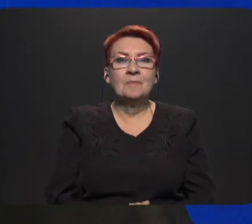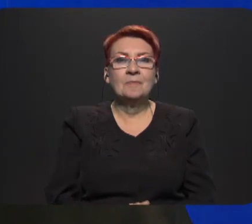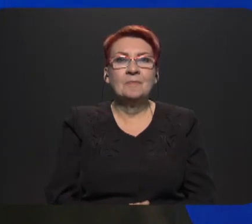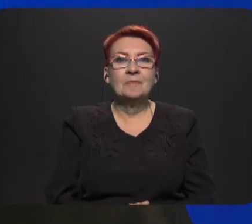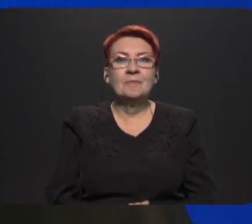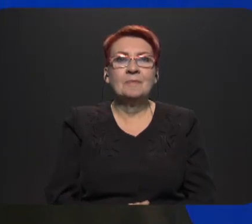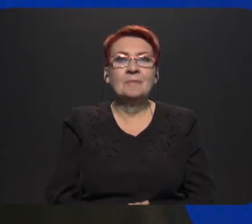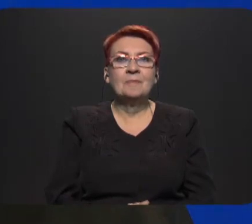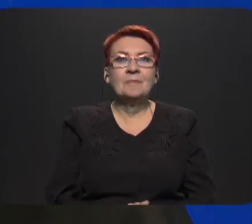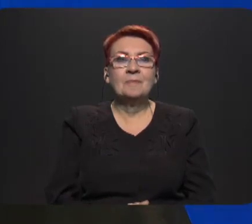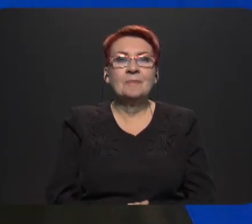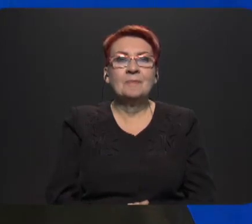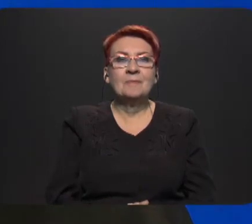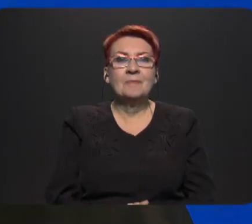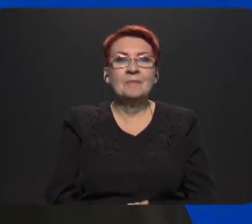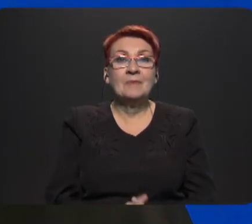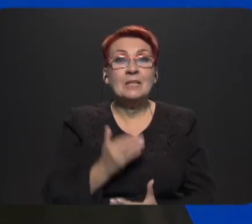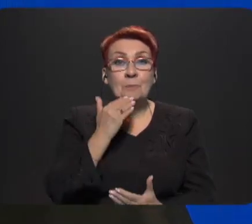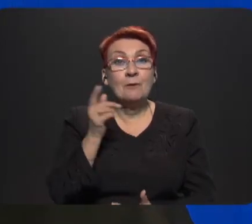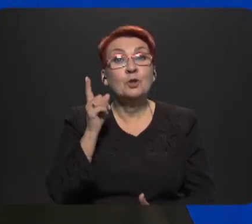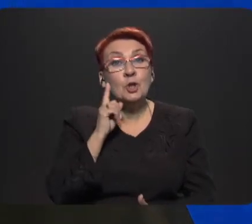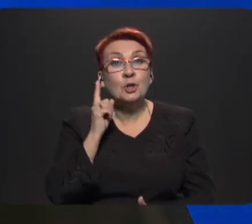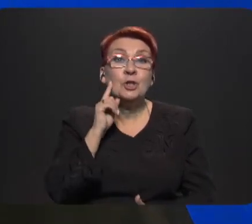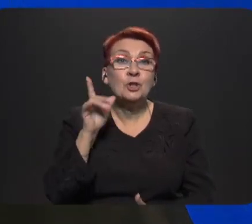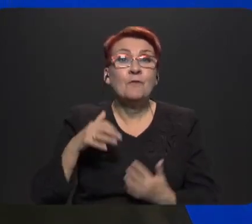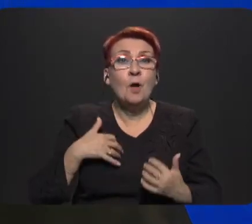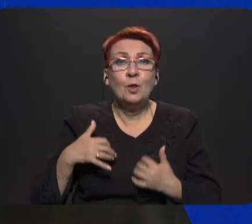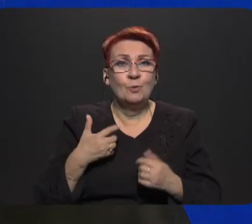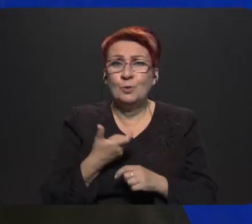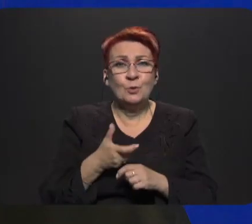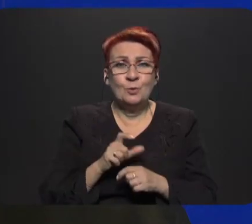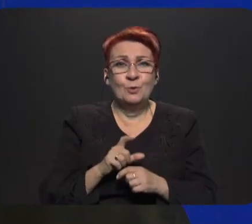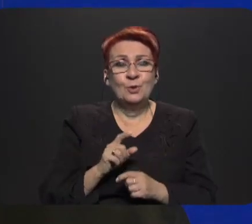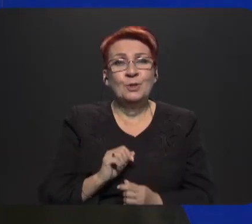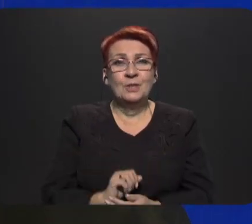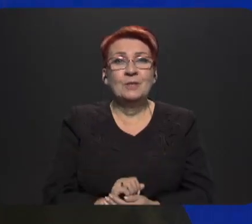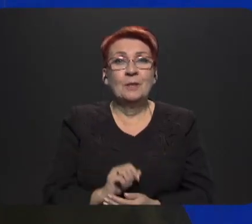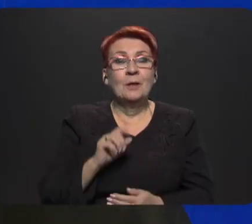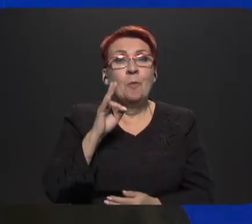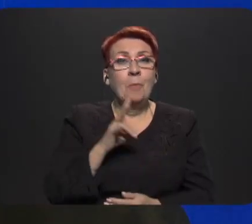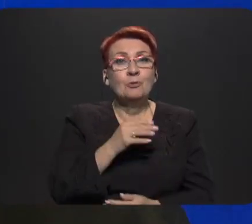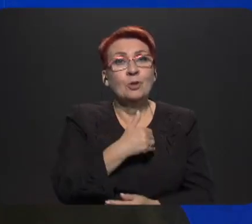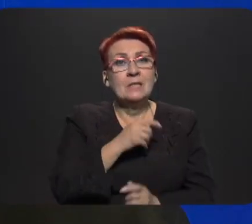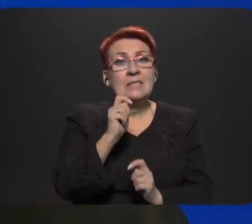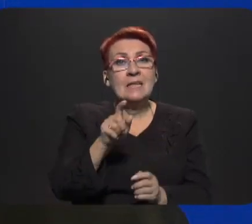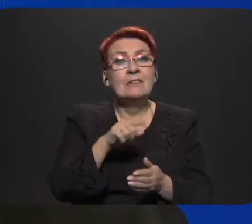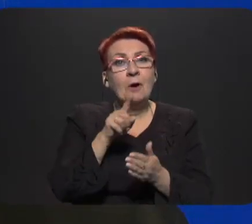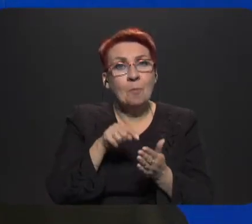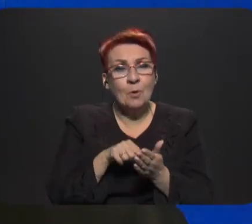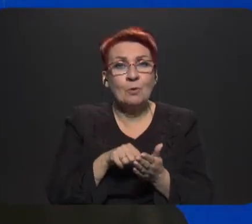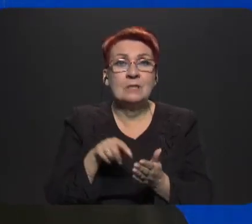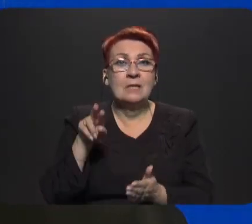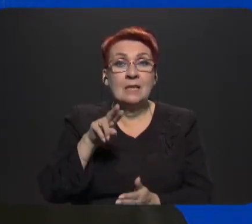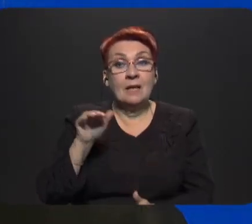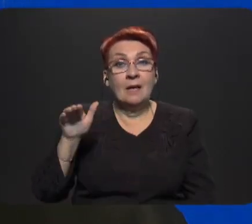пожалуйста. Вы меня слышите, да? Да, прекрасно слышим. Я хотела батюшке задать такой вопрос. Я, в общем,